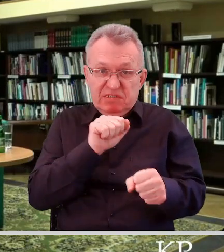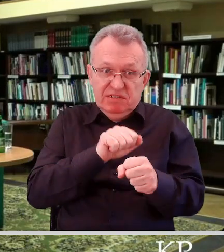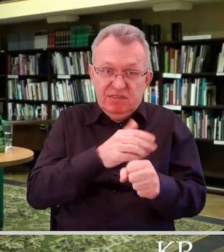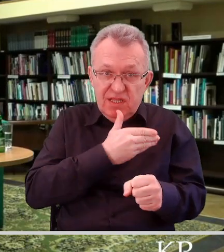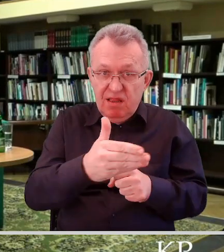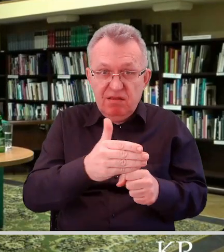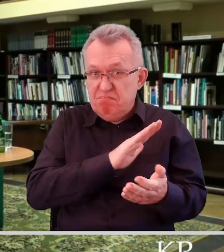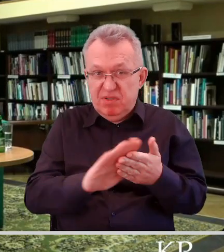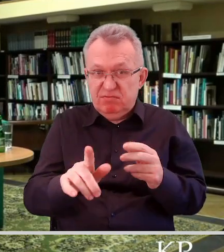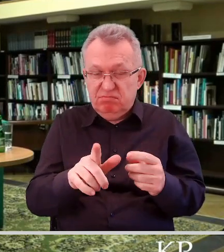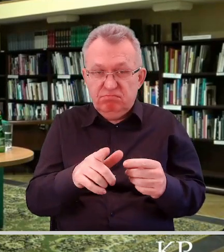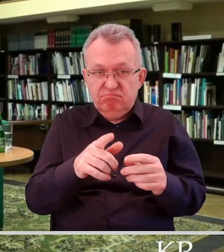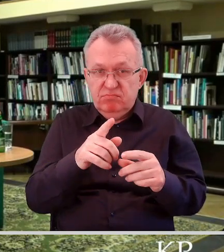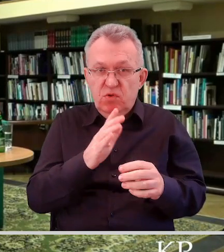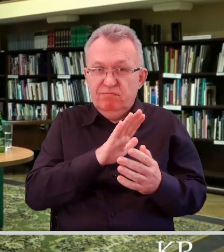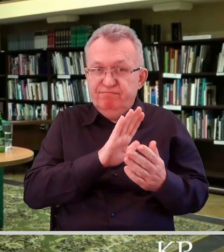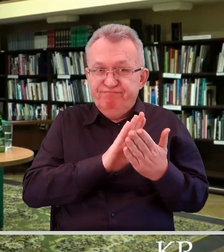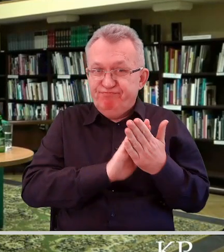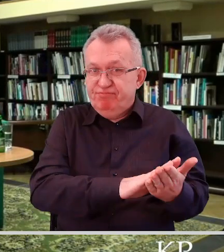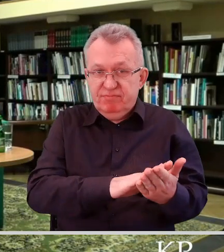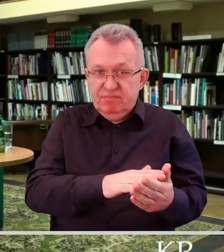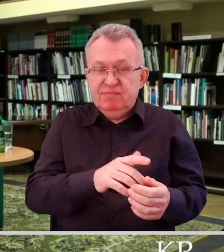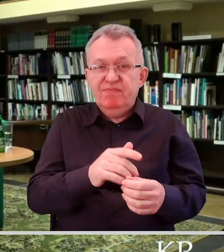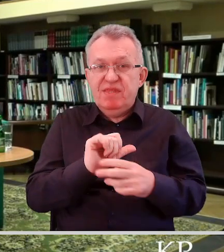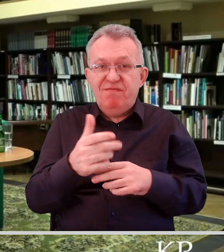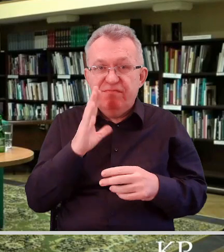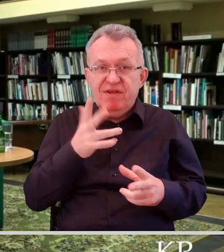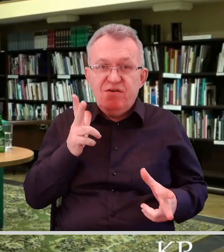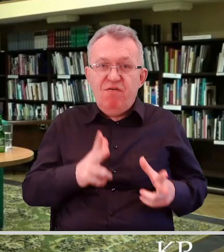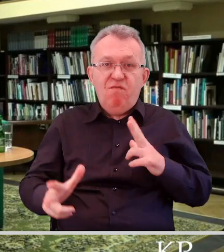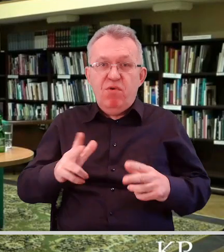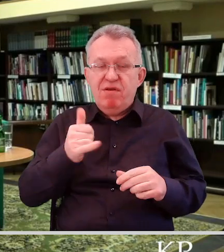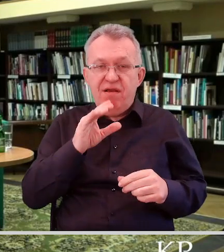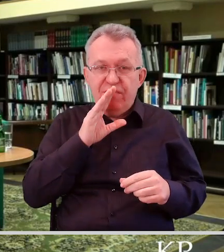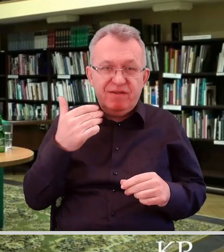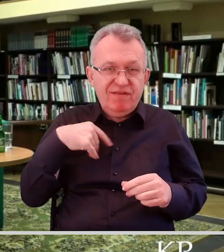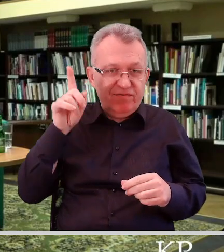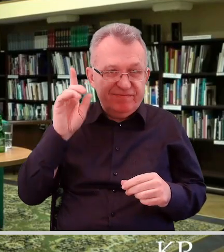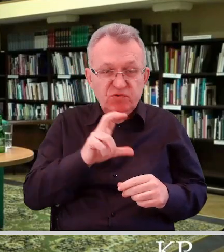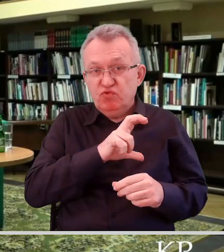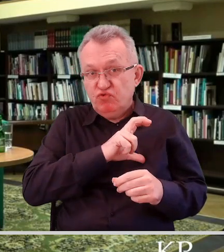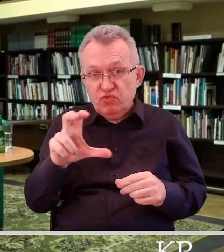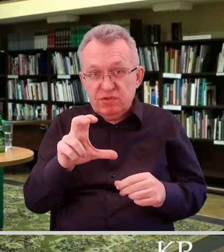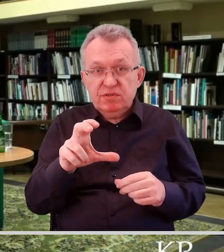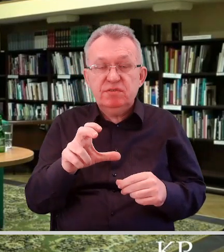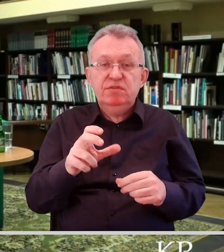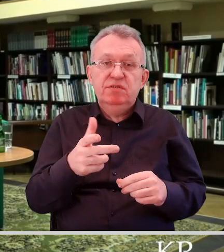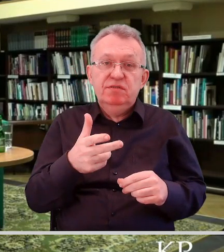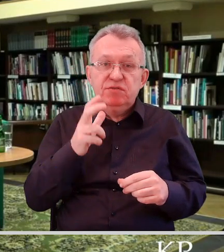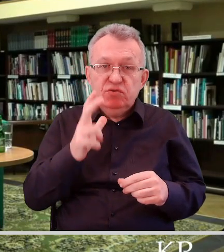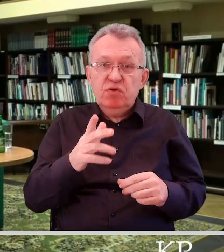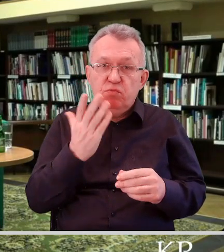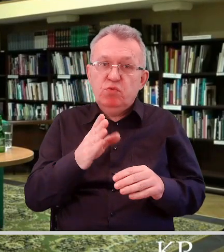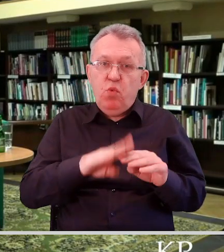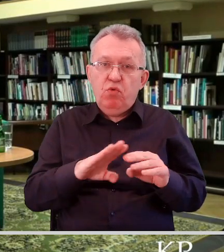i być bezkompromisowa, jak kiedyś ten kowboj, powiedzmy, nie wiem, w małym miasteczku na Dzikim Zachodzie, czy ma jednak spuścić